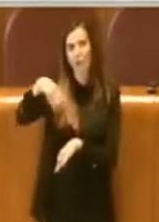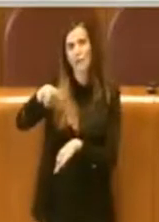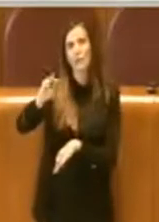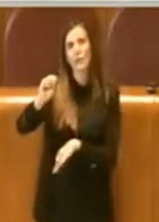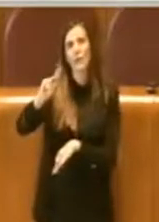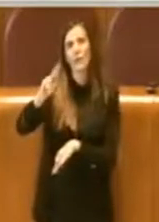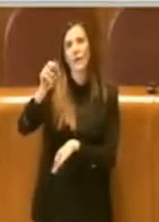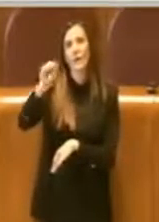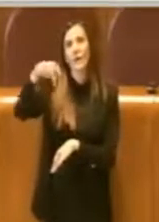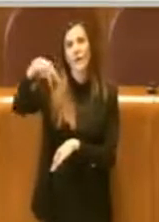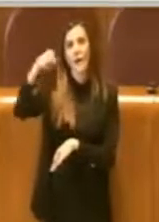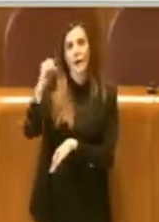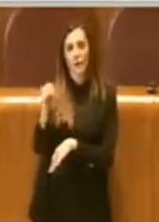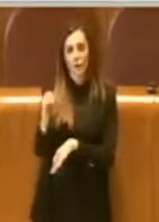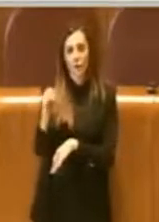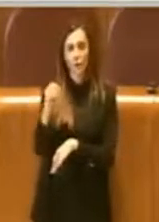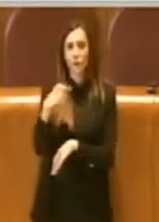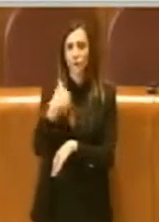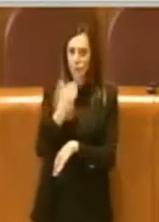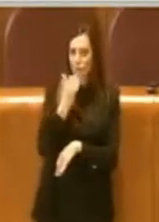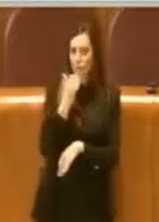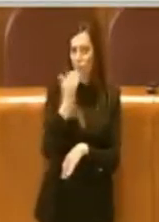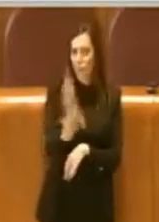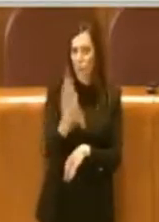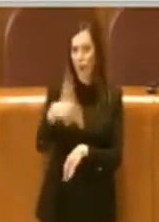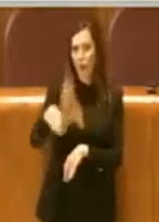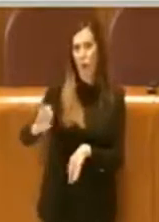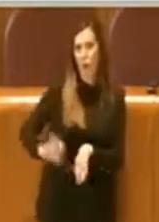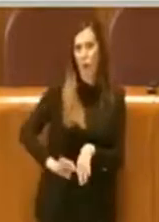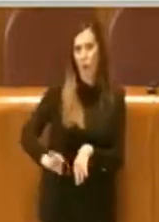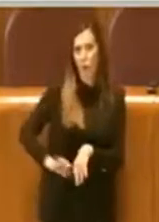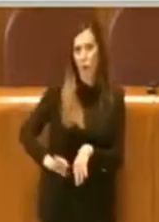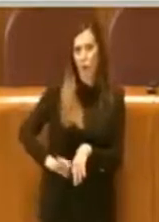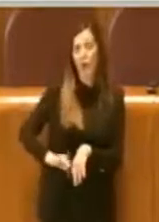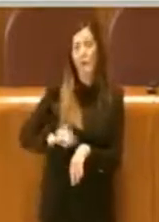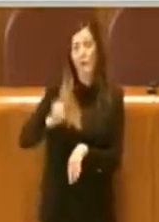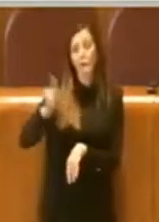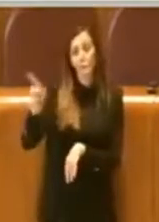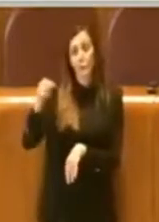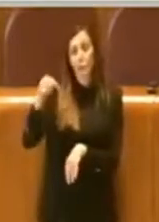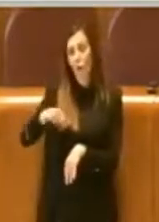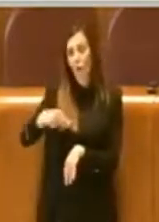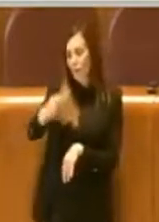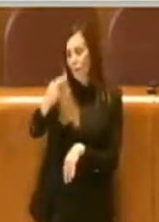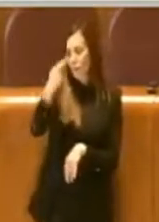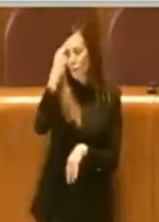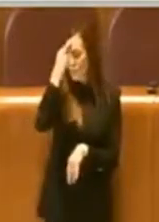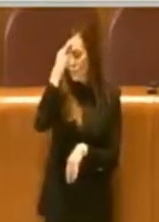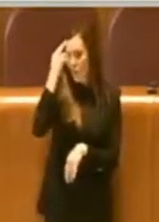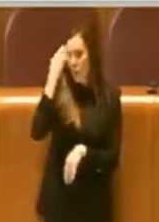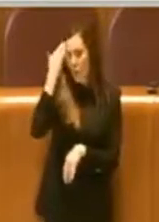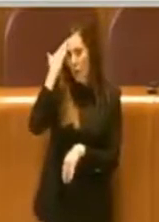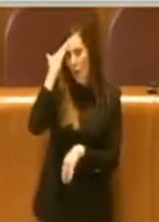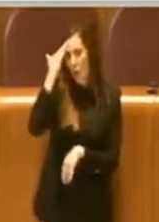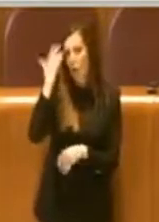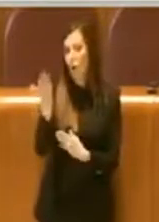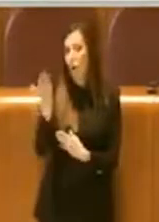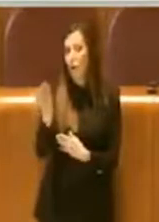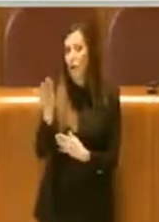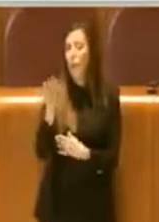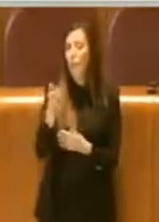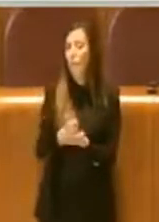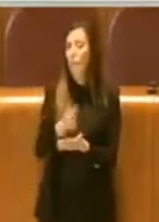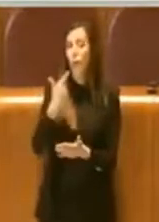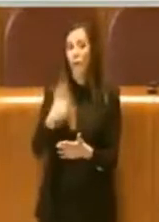Varano, e ringrazio, insomma, l'onorevole per averlo ricordato oggi, ed è importante che si facciano questi